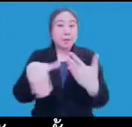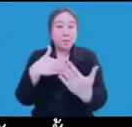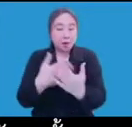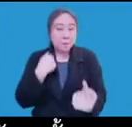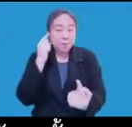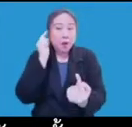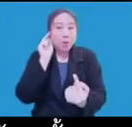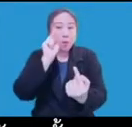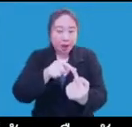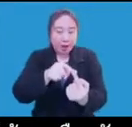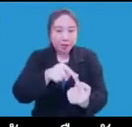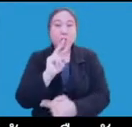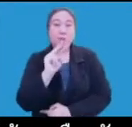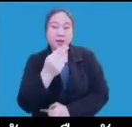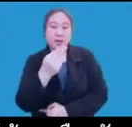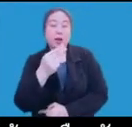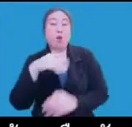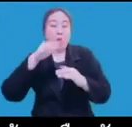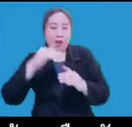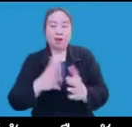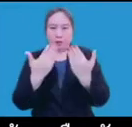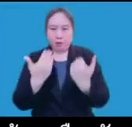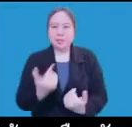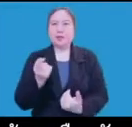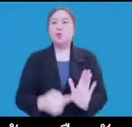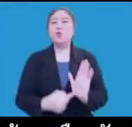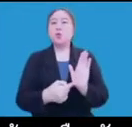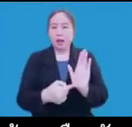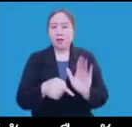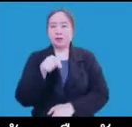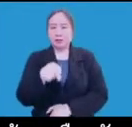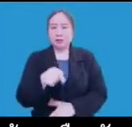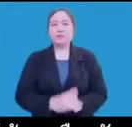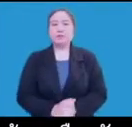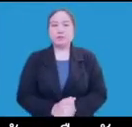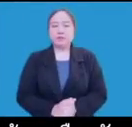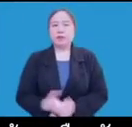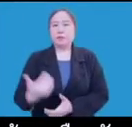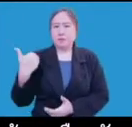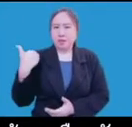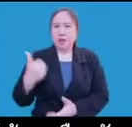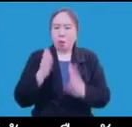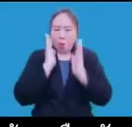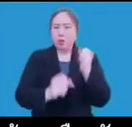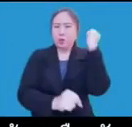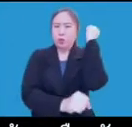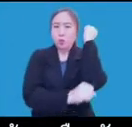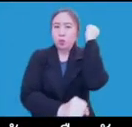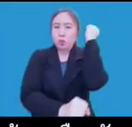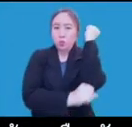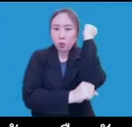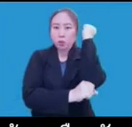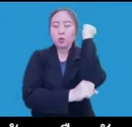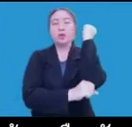าย 25,179 คนเหล่านี้ค่ะเป็นคนที่ทั้งมีคนที่เป็นคนยากจนหรือ